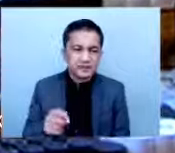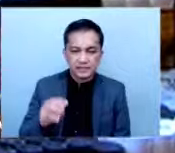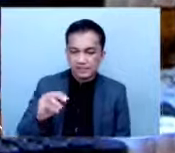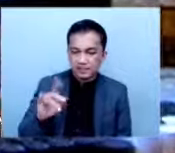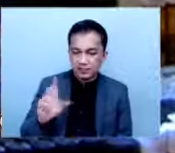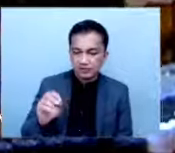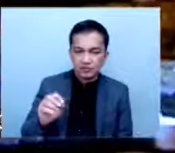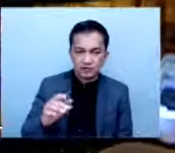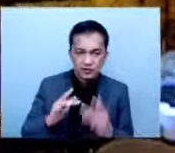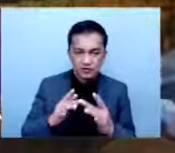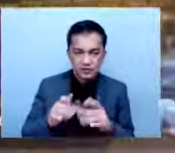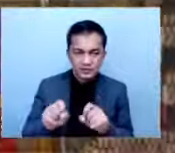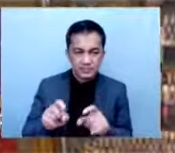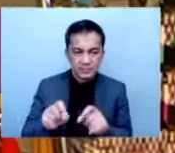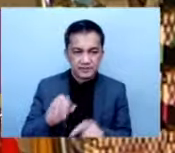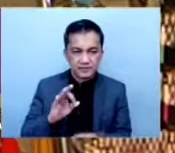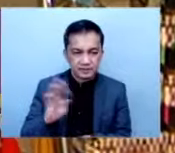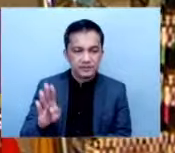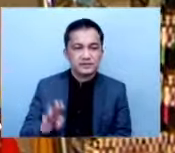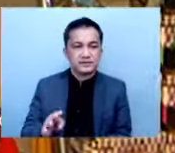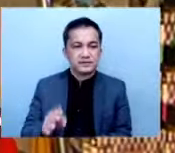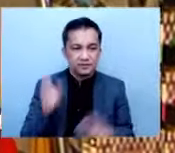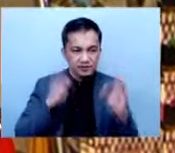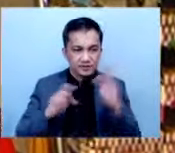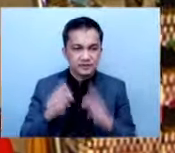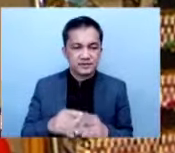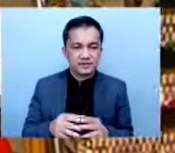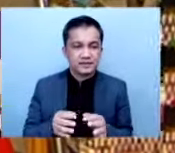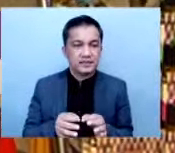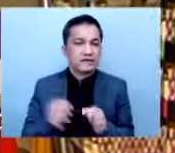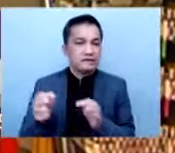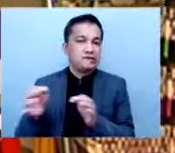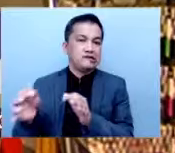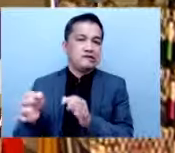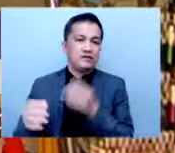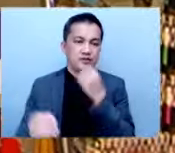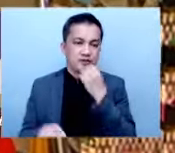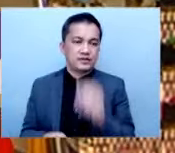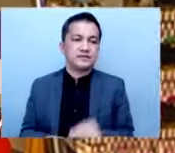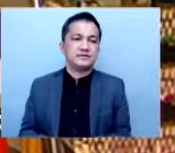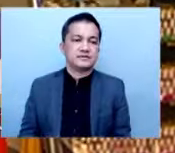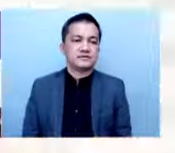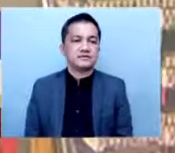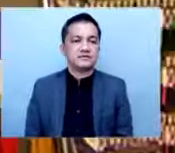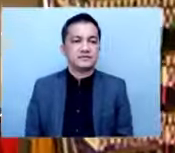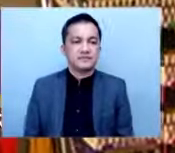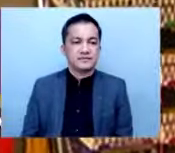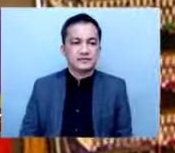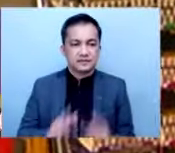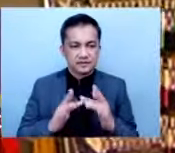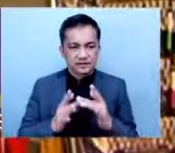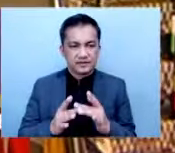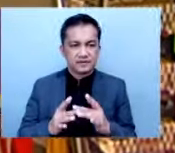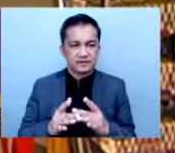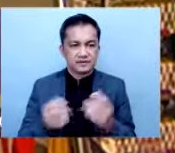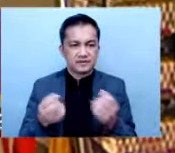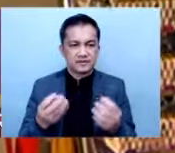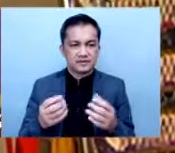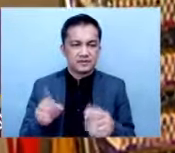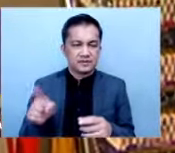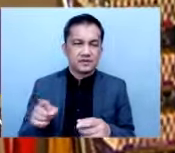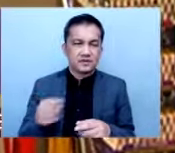online seller sa Facebook na-delay po yung mga ano order sa online karamihan po kasi na ganon